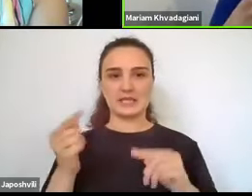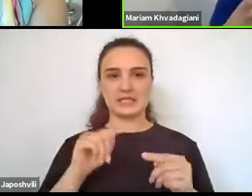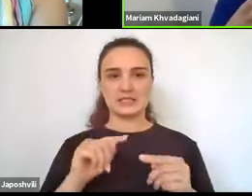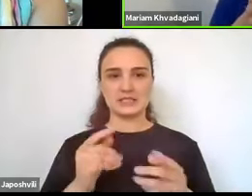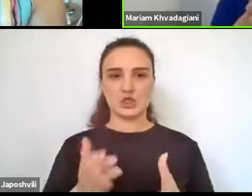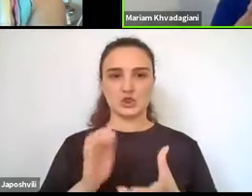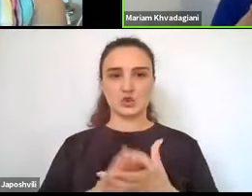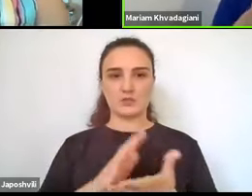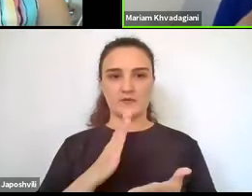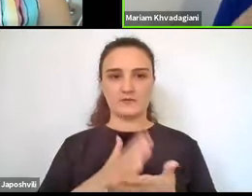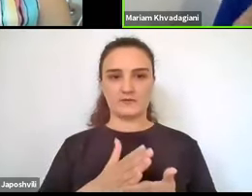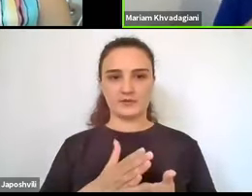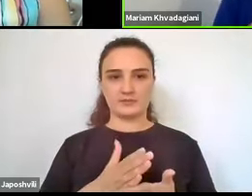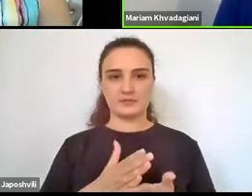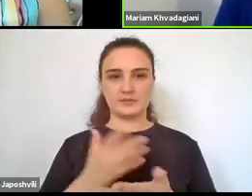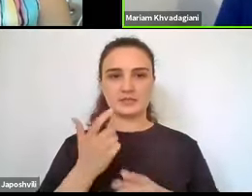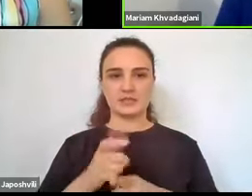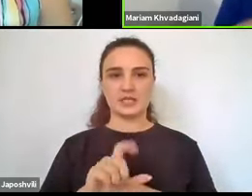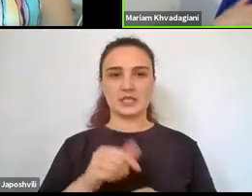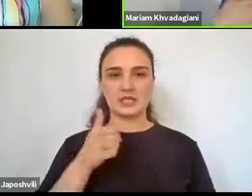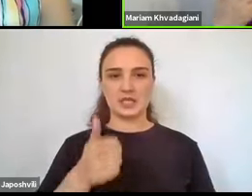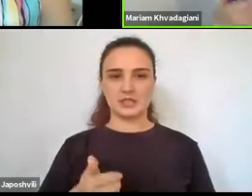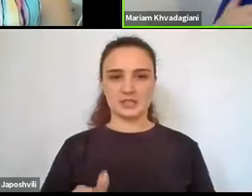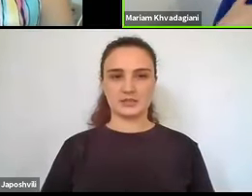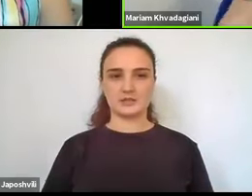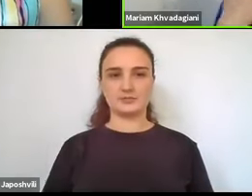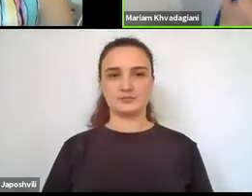გაცნობა ხდება ძალიან კარგად,